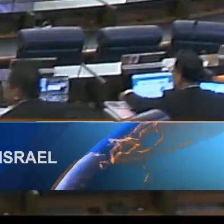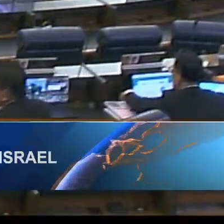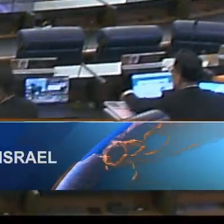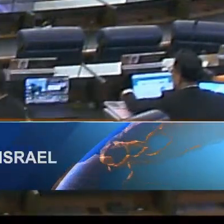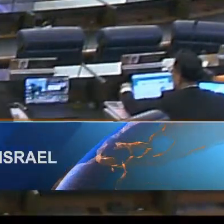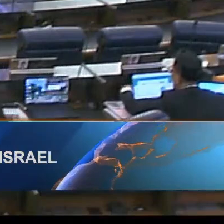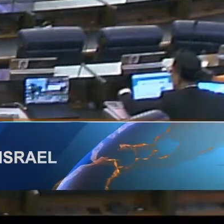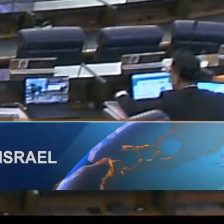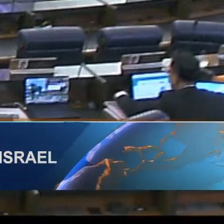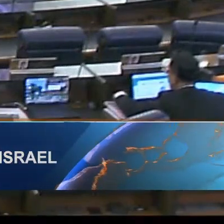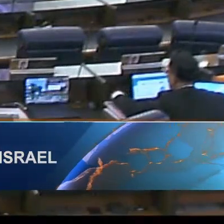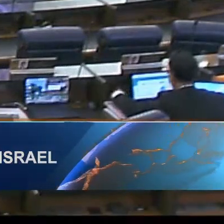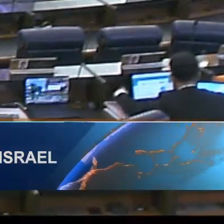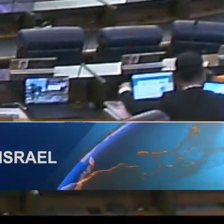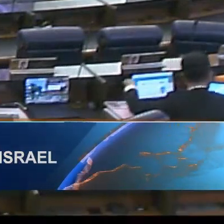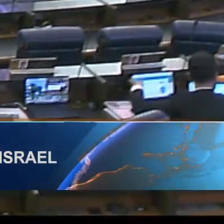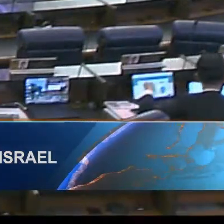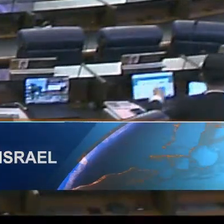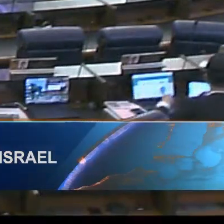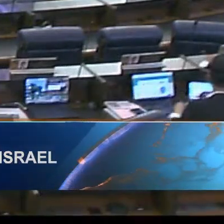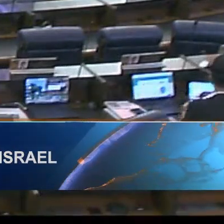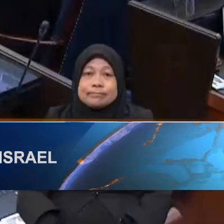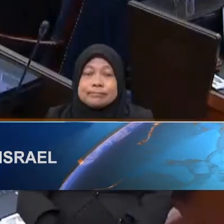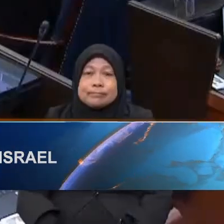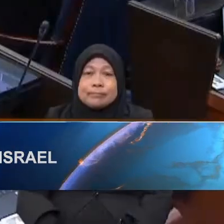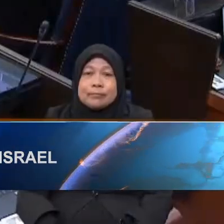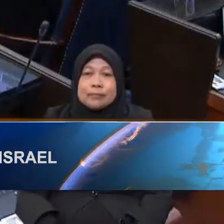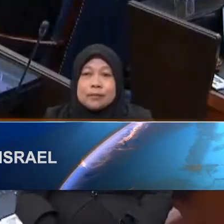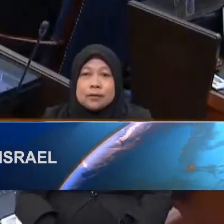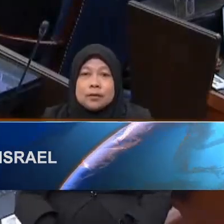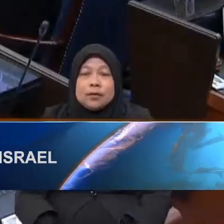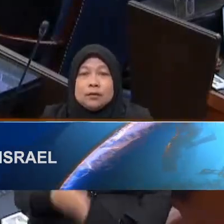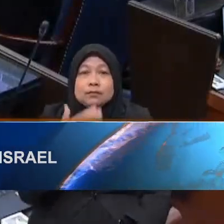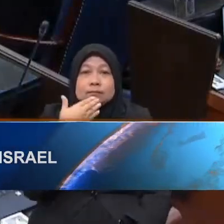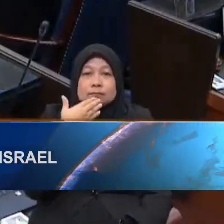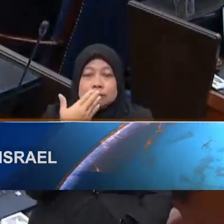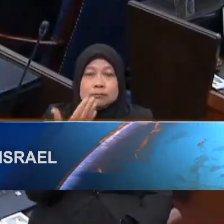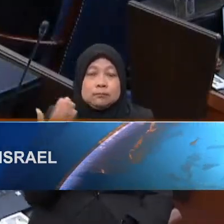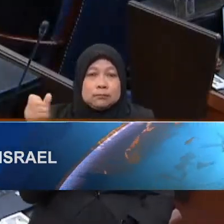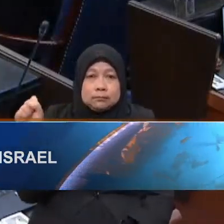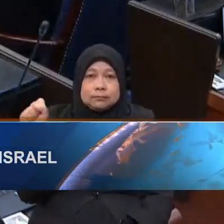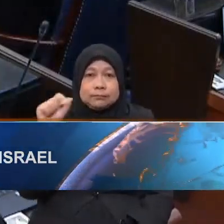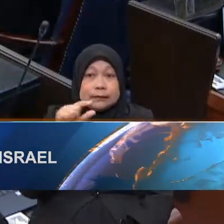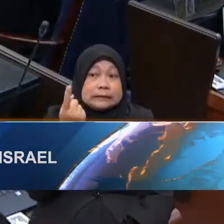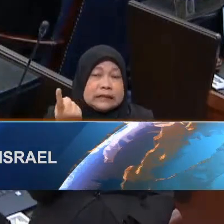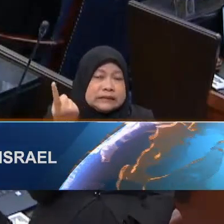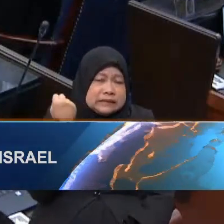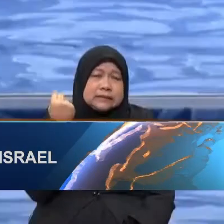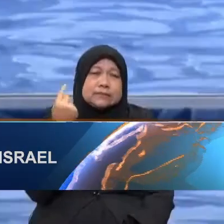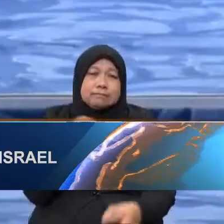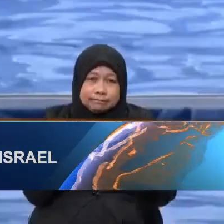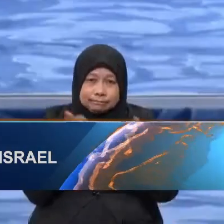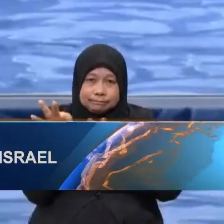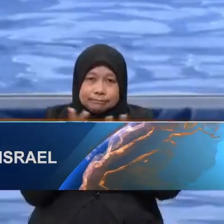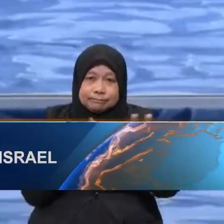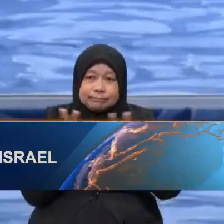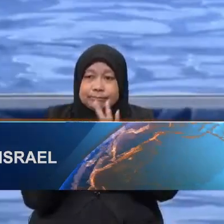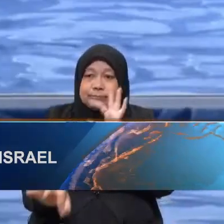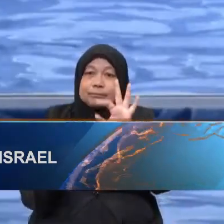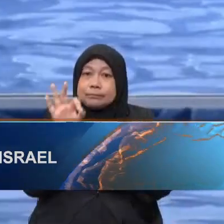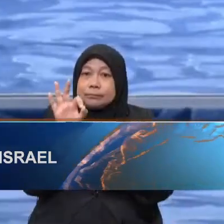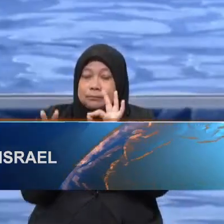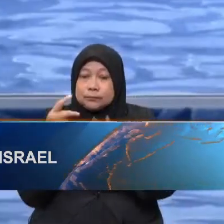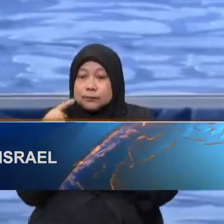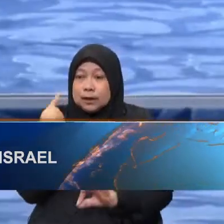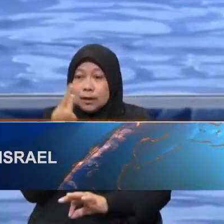Selain itu, Datuk Seri Anwar berkata, kerajaan madani pimpinannya menetapkan pendirian yang paling tegas terhadap syarikat milik